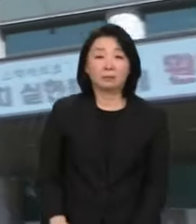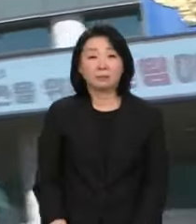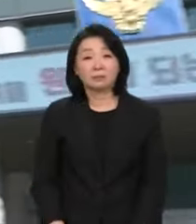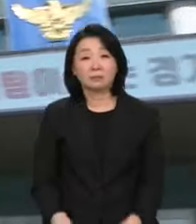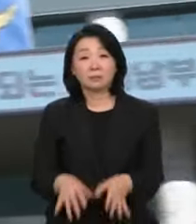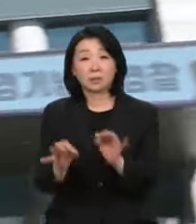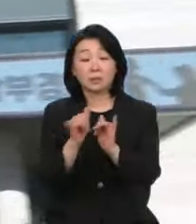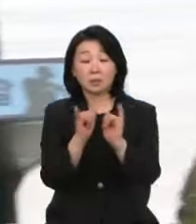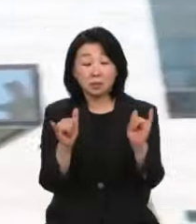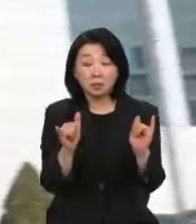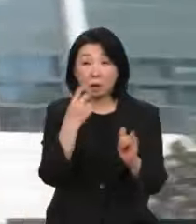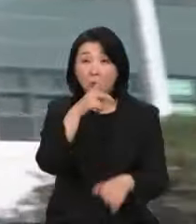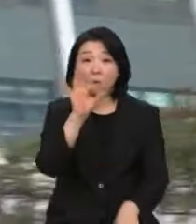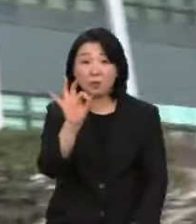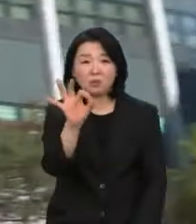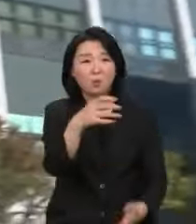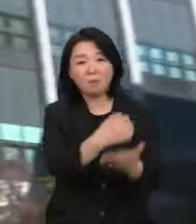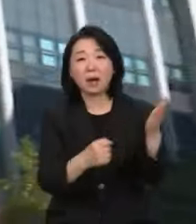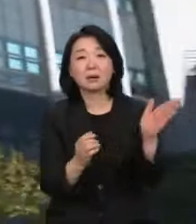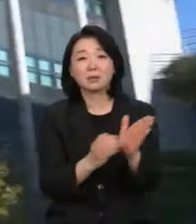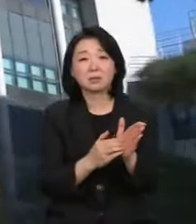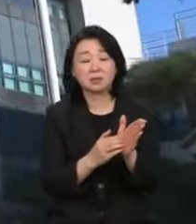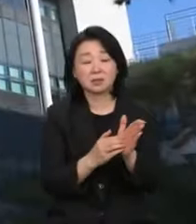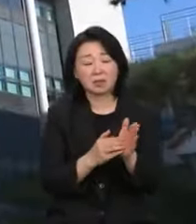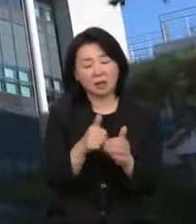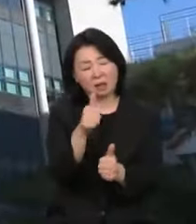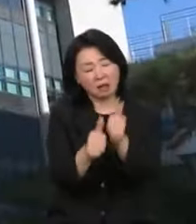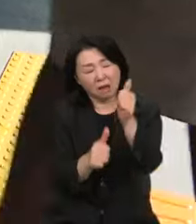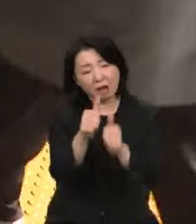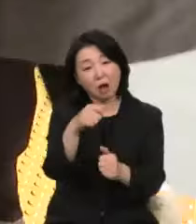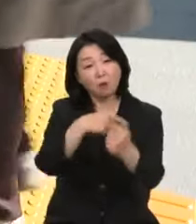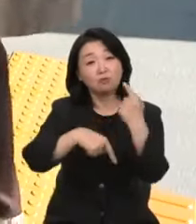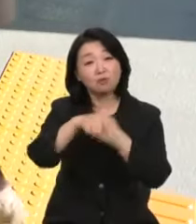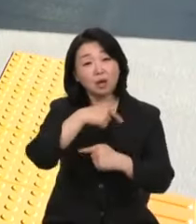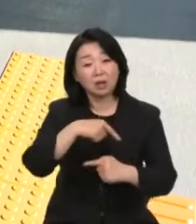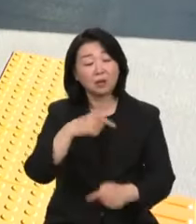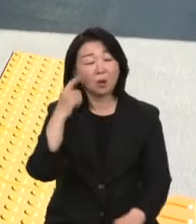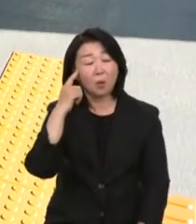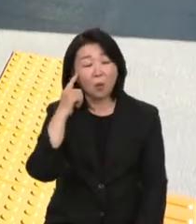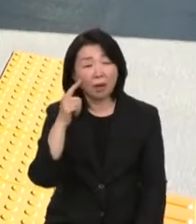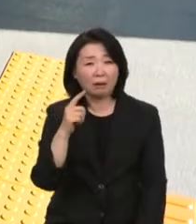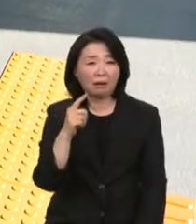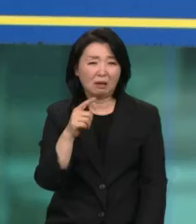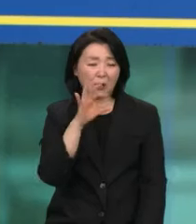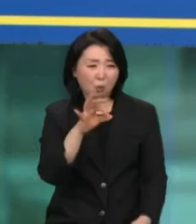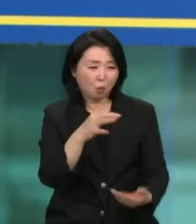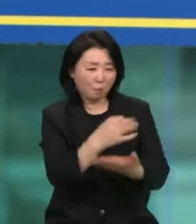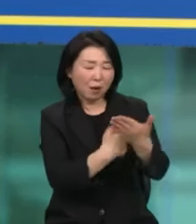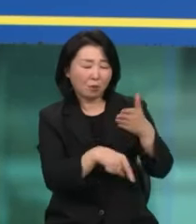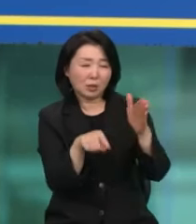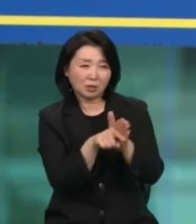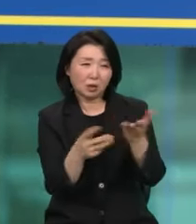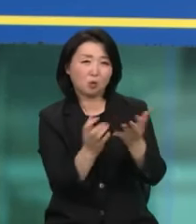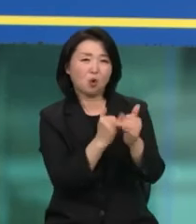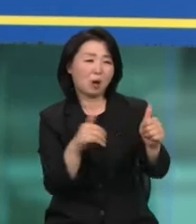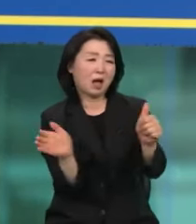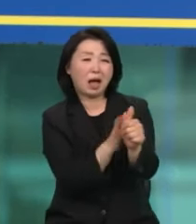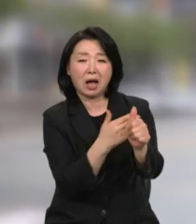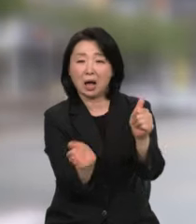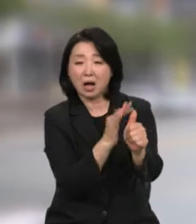상인들을 상대로 보호비라며 돈을 뜯고 경쟁 조직이 운영하는 유흥업소 이권을 뺏기 위해 종업원을 때려 소란도